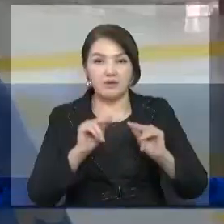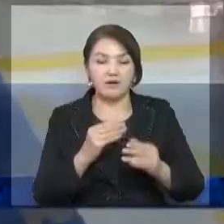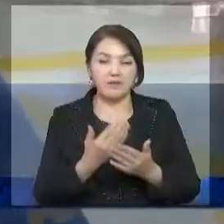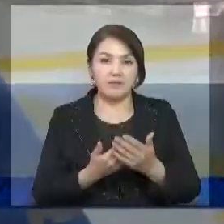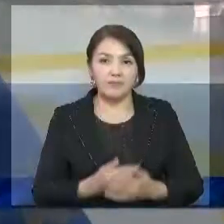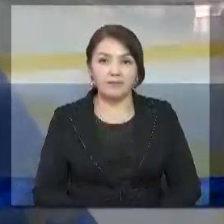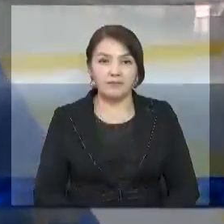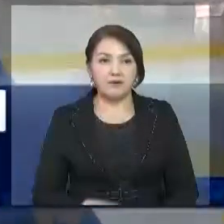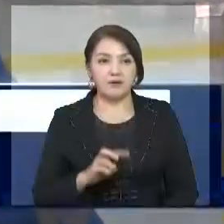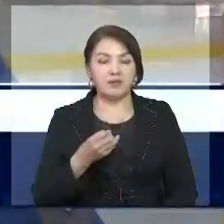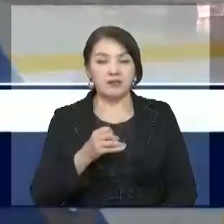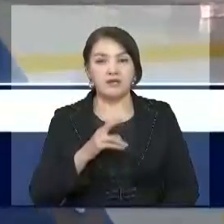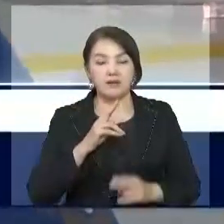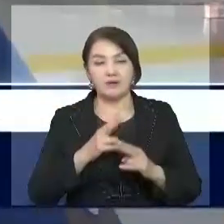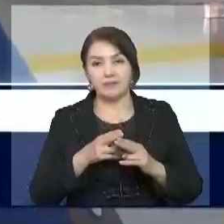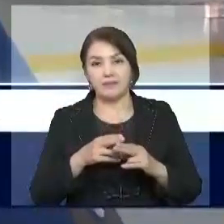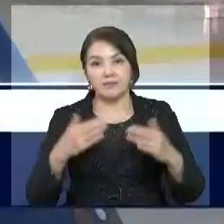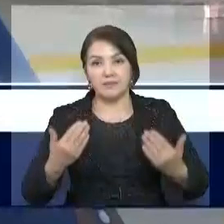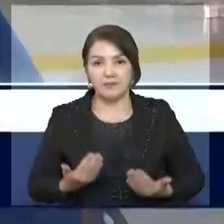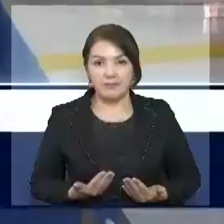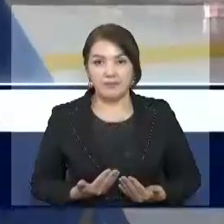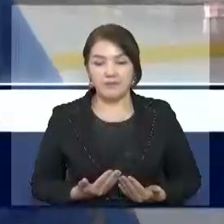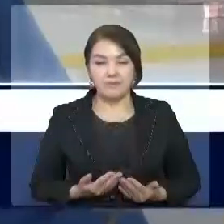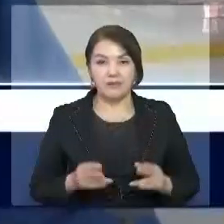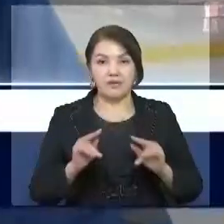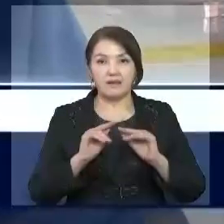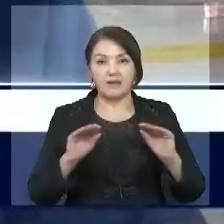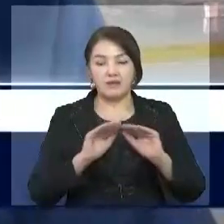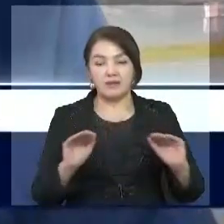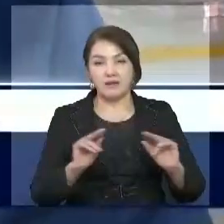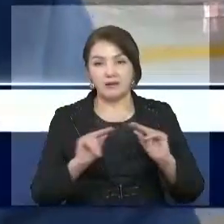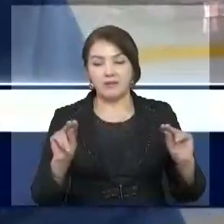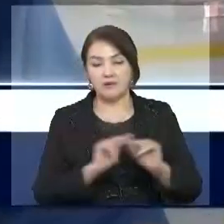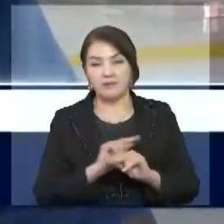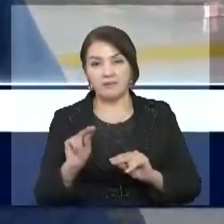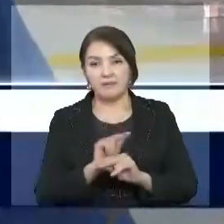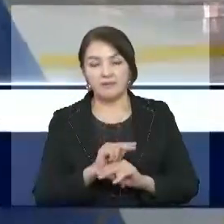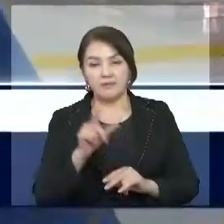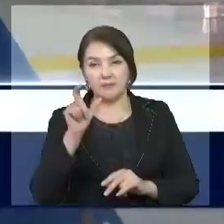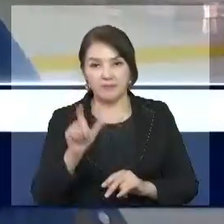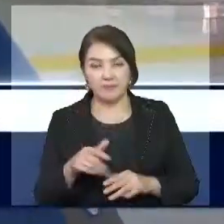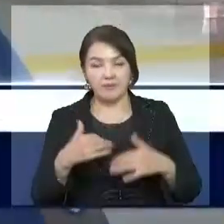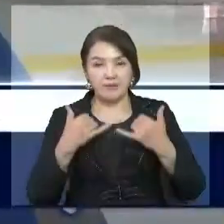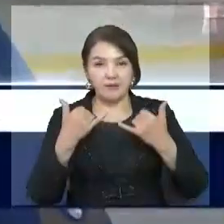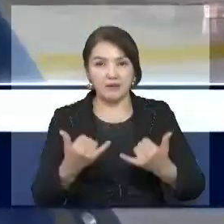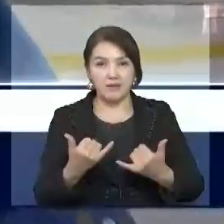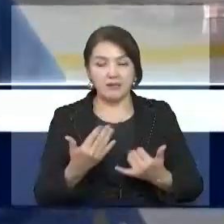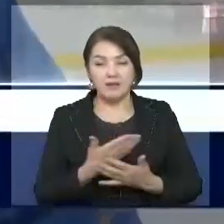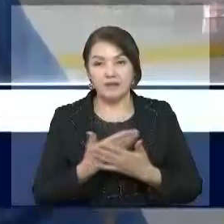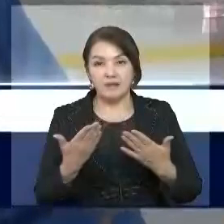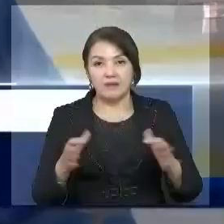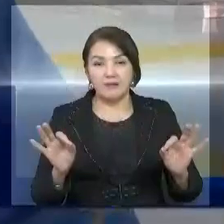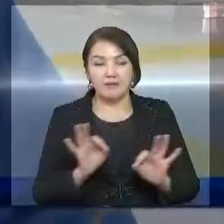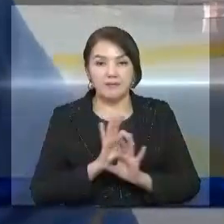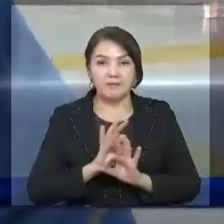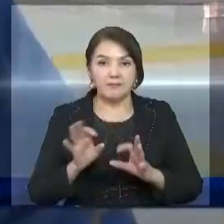тұтады. Күләш апай өмірін шәкірт тәрбиелеуге арнаған кісі. Сонымен қатар өнерді өзінің хоббиім деп қосымша